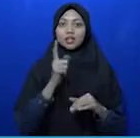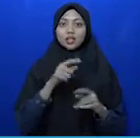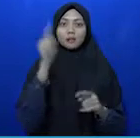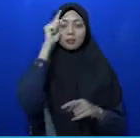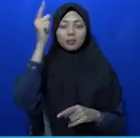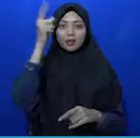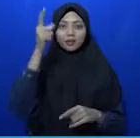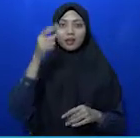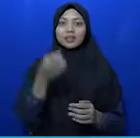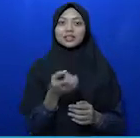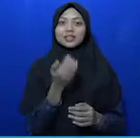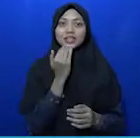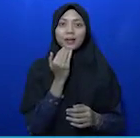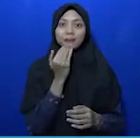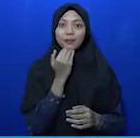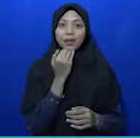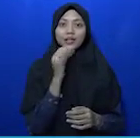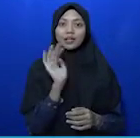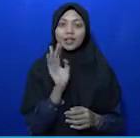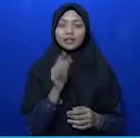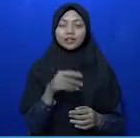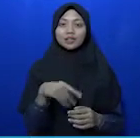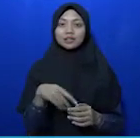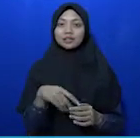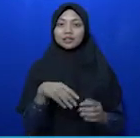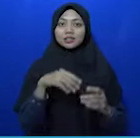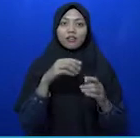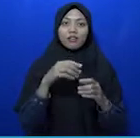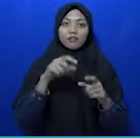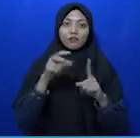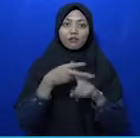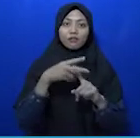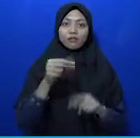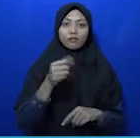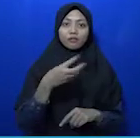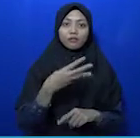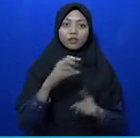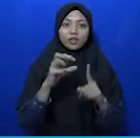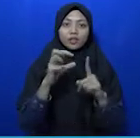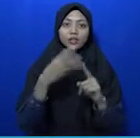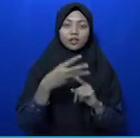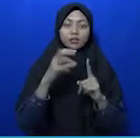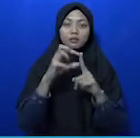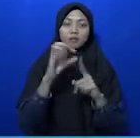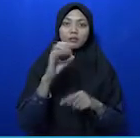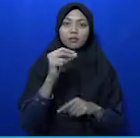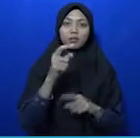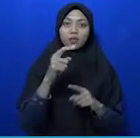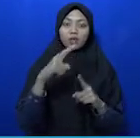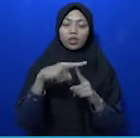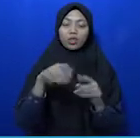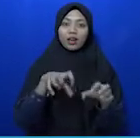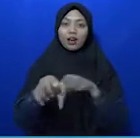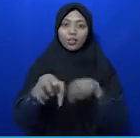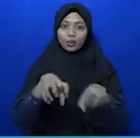meringankan, itu akan diacu oleh Freeport. Nah, pada saat itu tahun 94 keluar PP 20 tahun 94. di mana